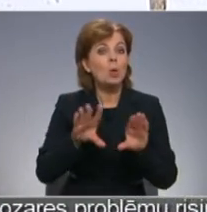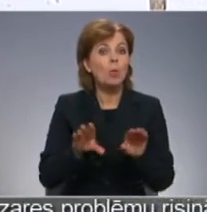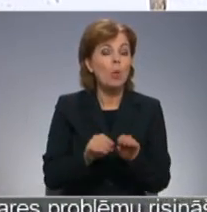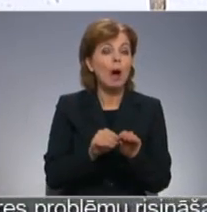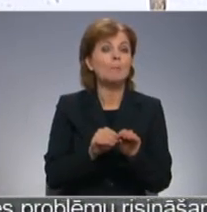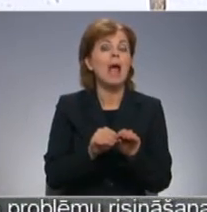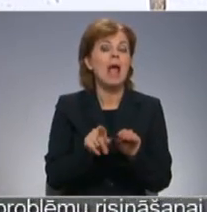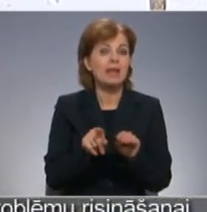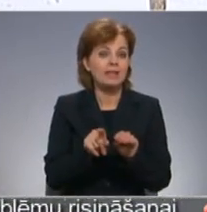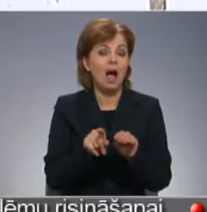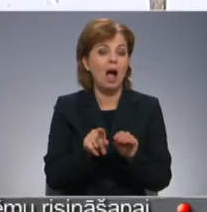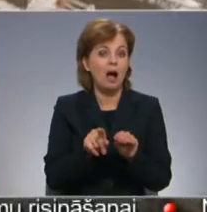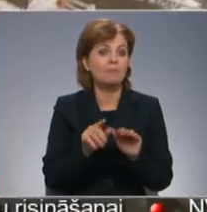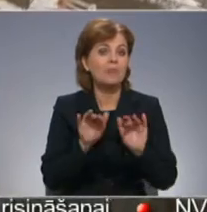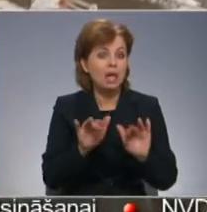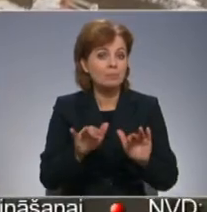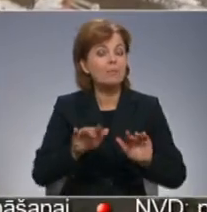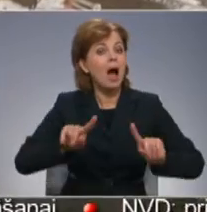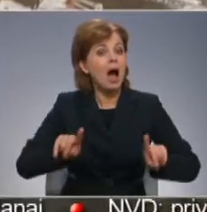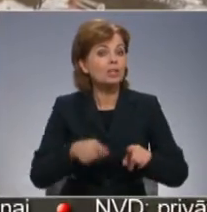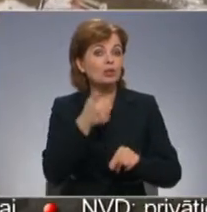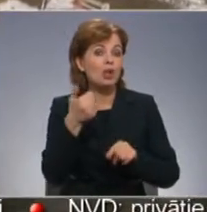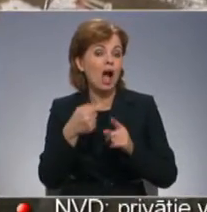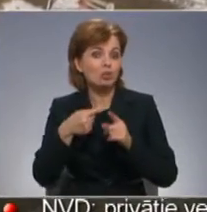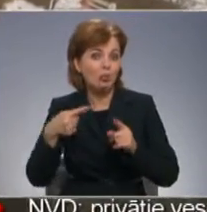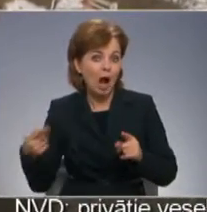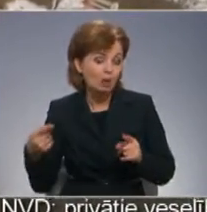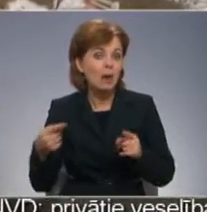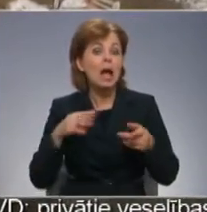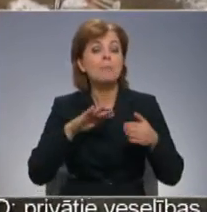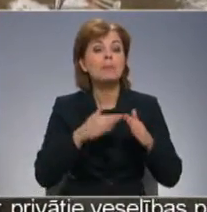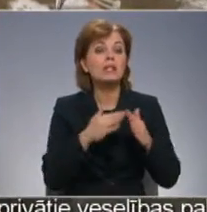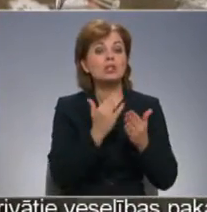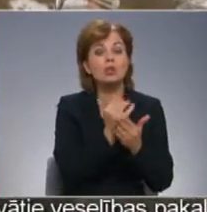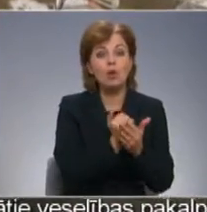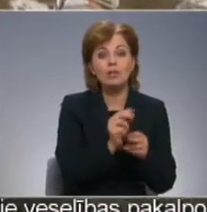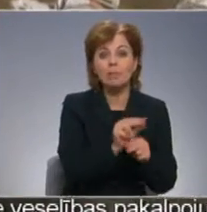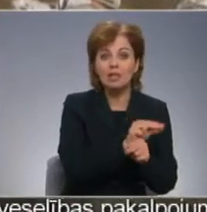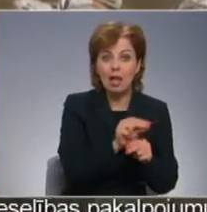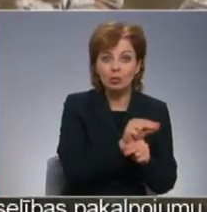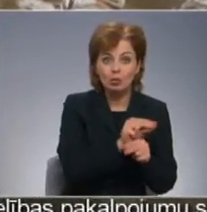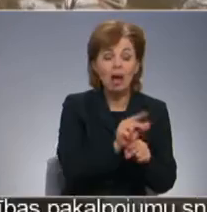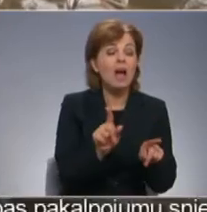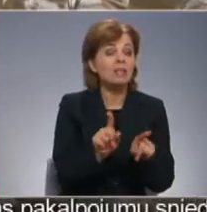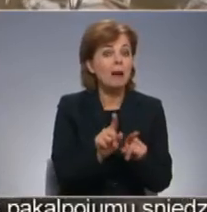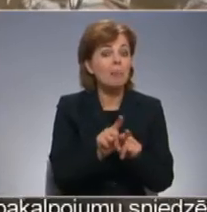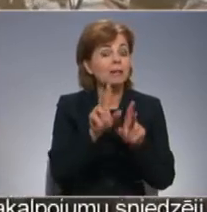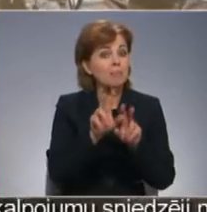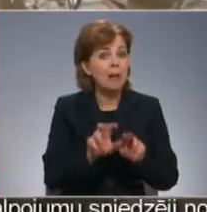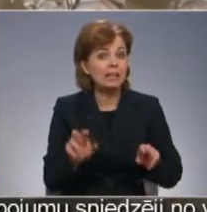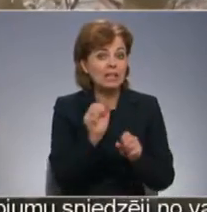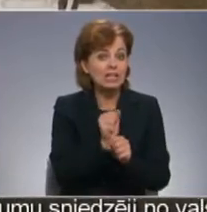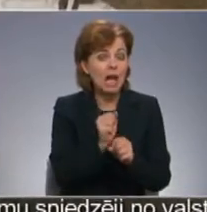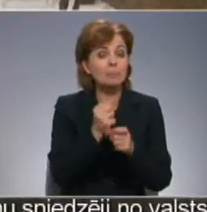ir attīstījusies daudzu gadu garumā. Šī programma paredz arī nopietnu pils mūru konservāciju un restaurāciju. Tāpat arī pētniecības darbus